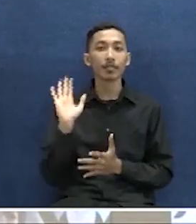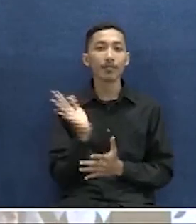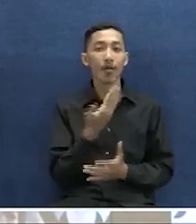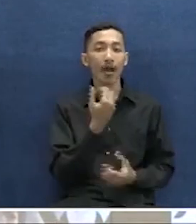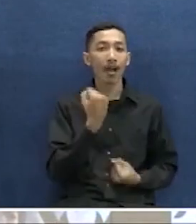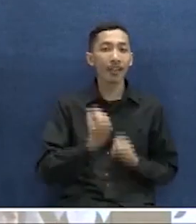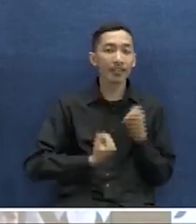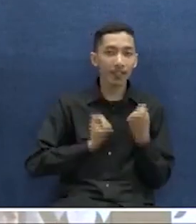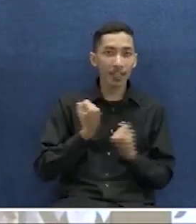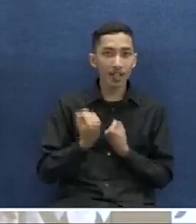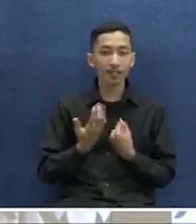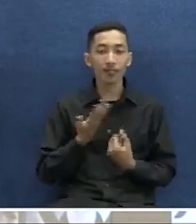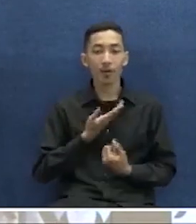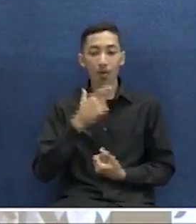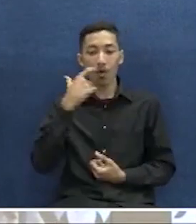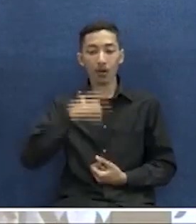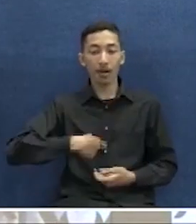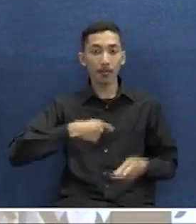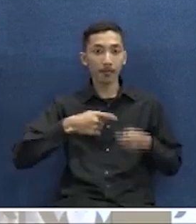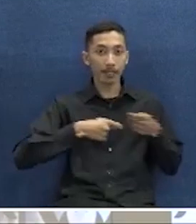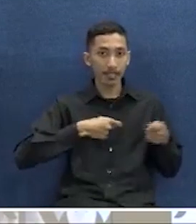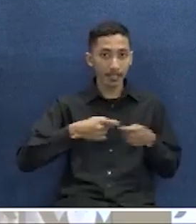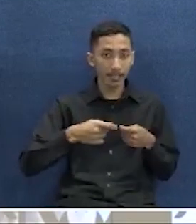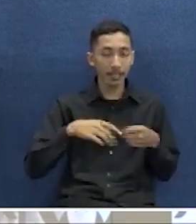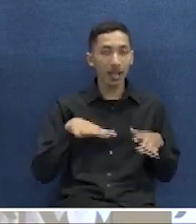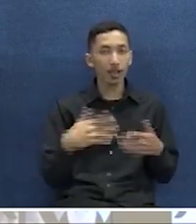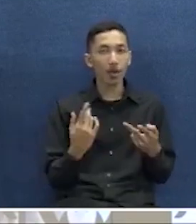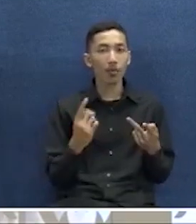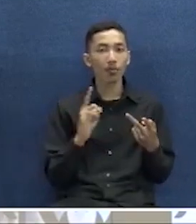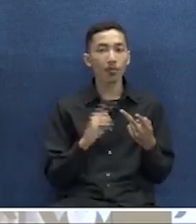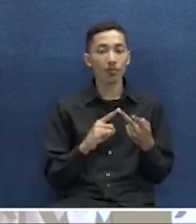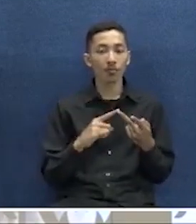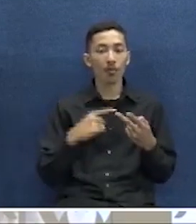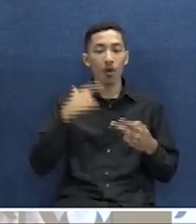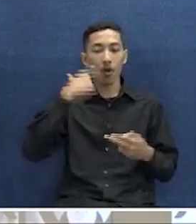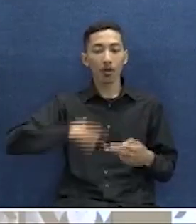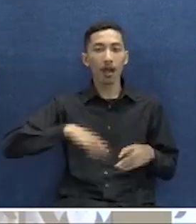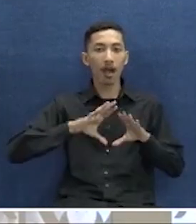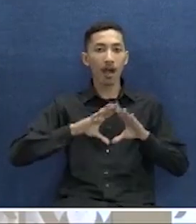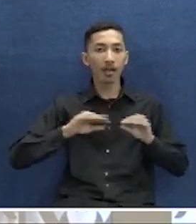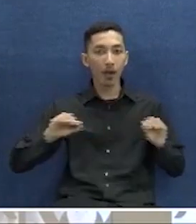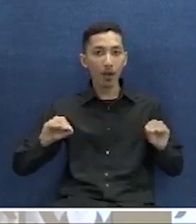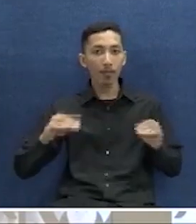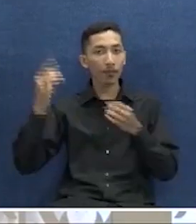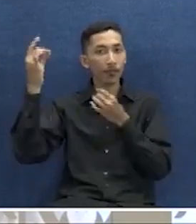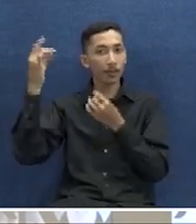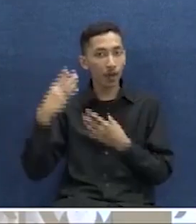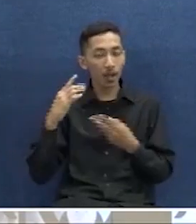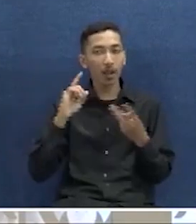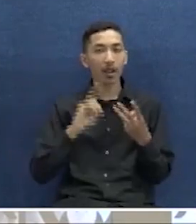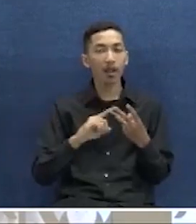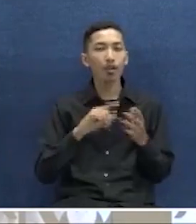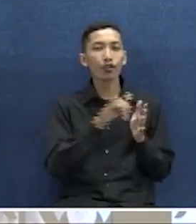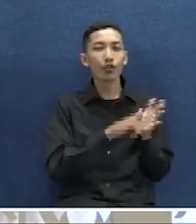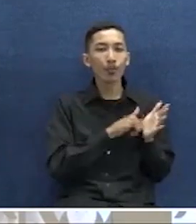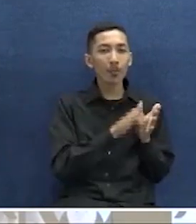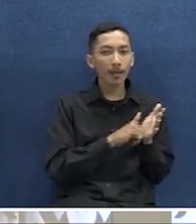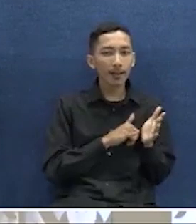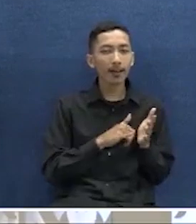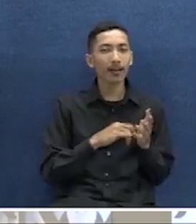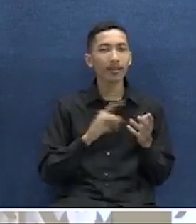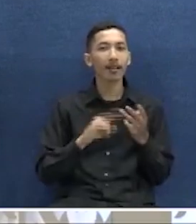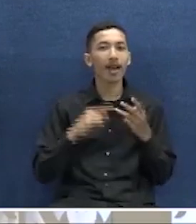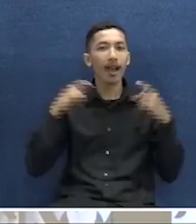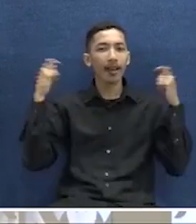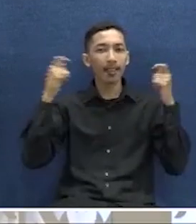teman-teman ingin menjadi seorang pebisnis Apakah ingin menjadi seorang karyawan profesional artis youtuber politisi